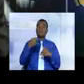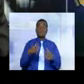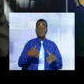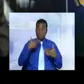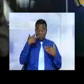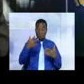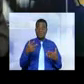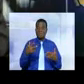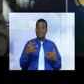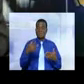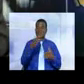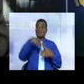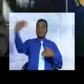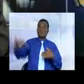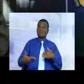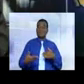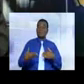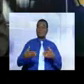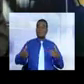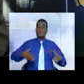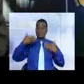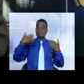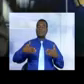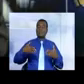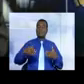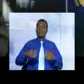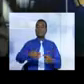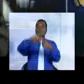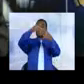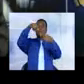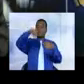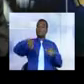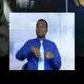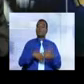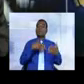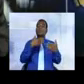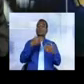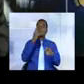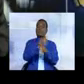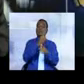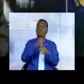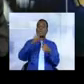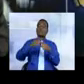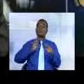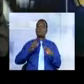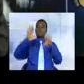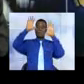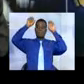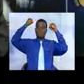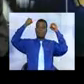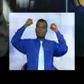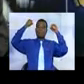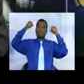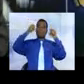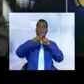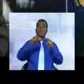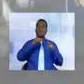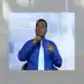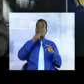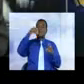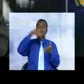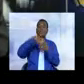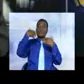impressionnée de l'accueil chaleureux et exceptionnel que vous avez réservé à notre Président. Mais ce n'est pas